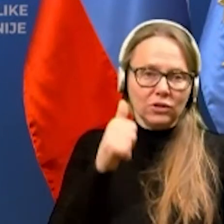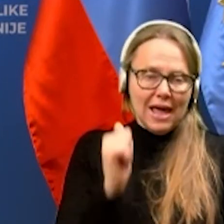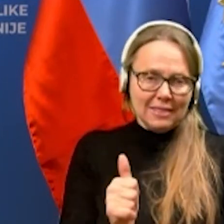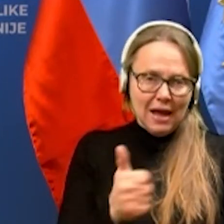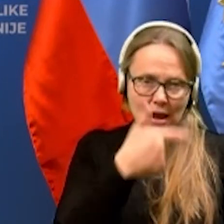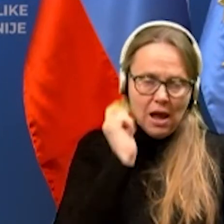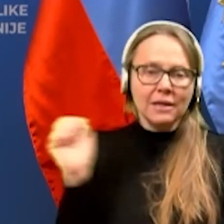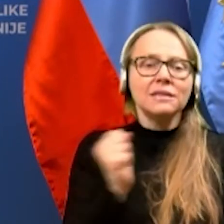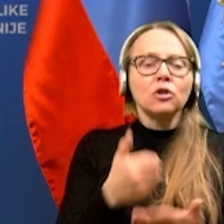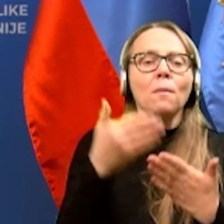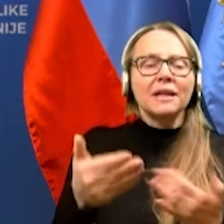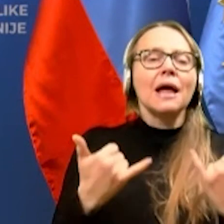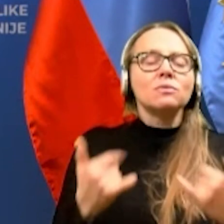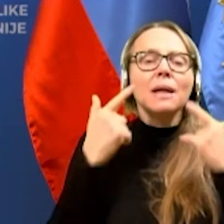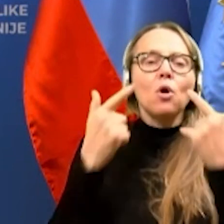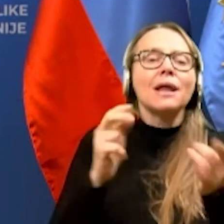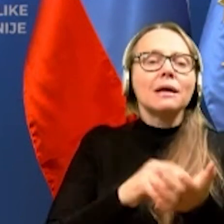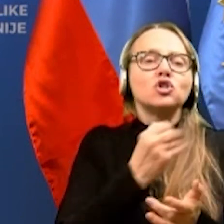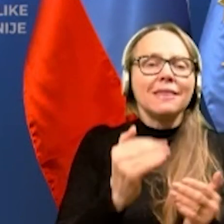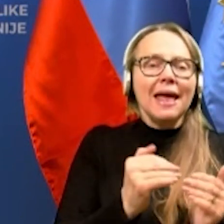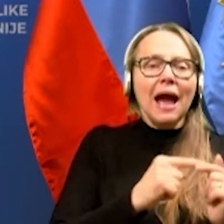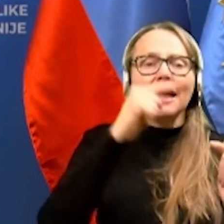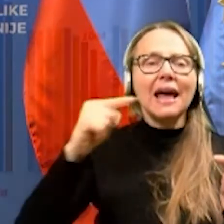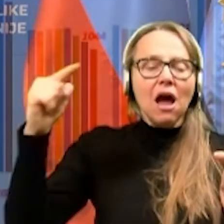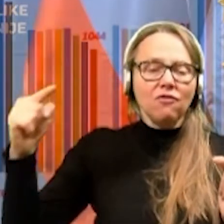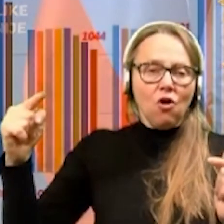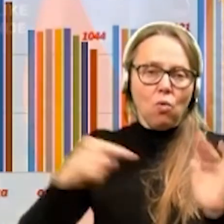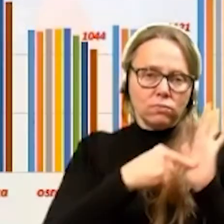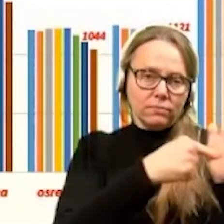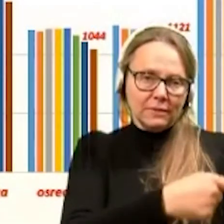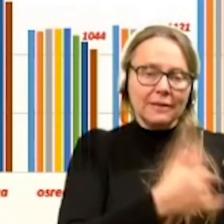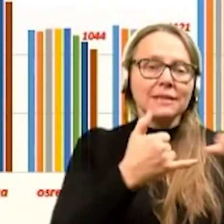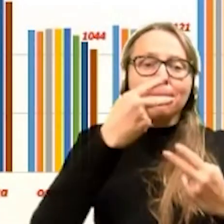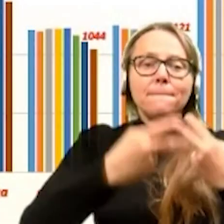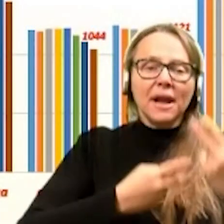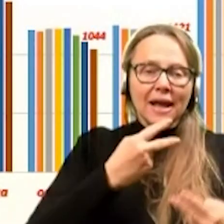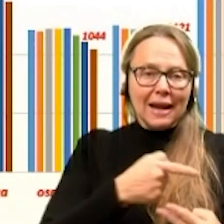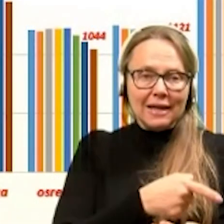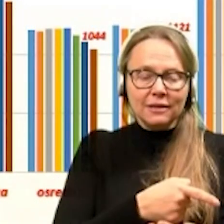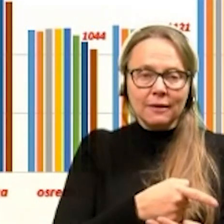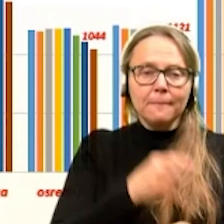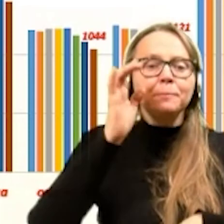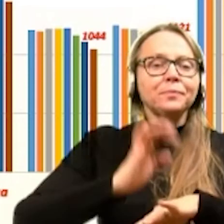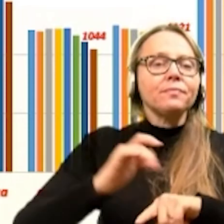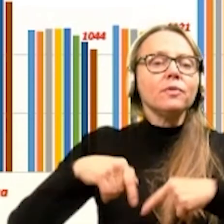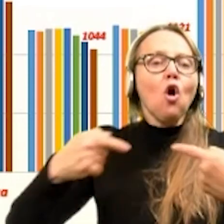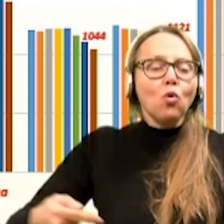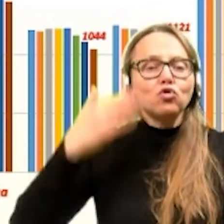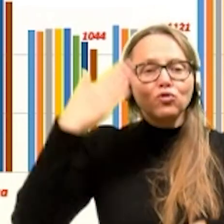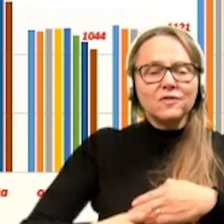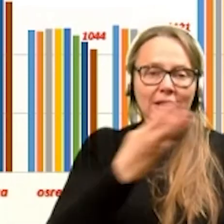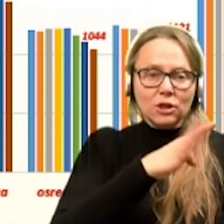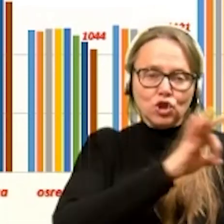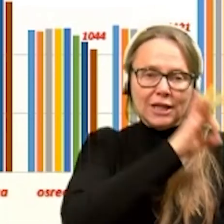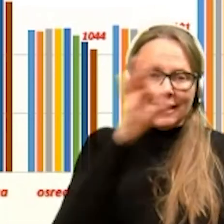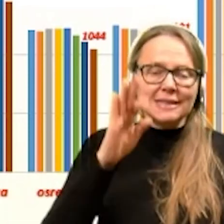Zato predlagam, da si zdaj pogledamo še nekaj grafov. Tukaj imamo pregled okužb v zadnjih 14 dnevih